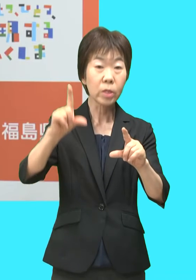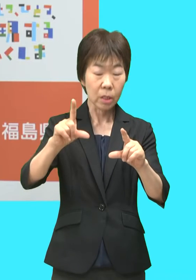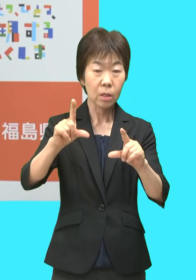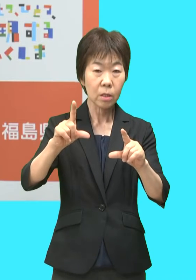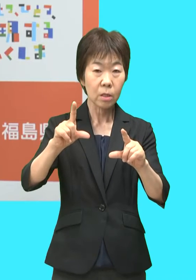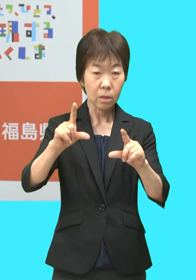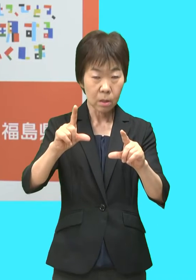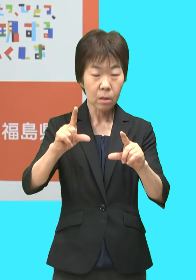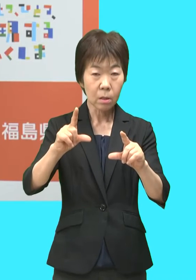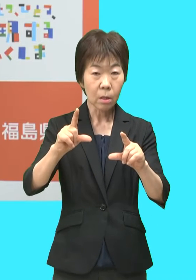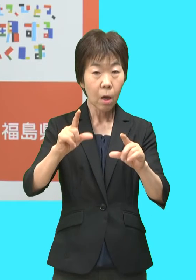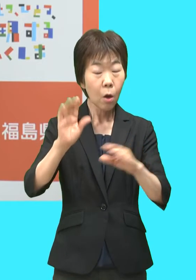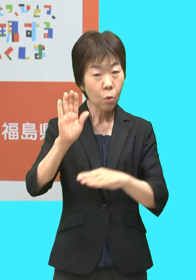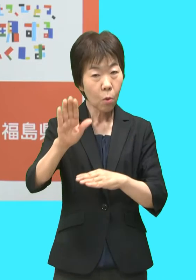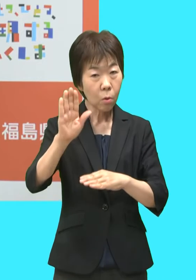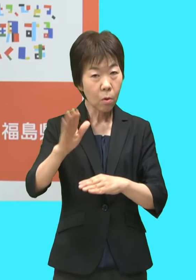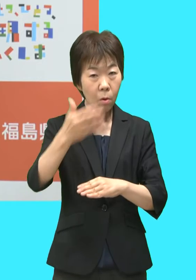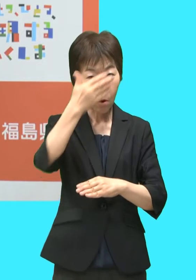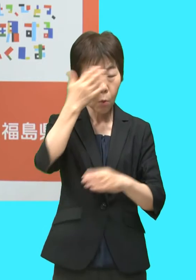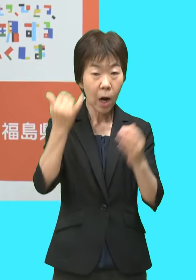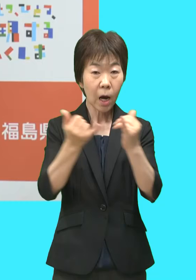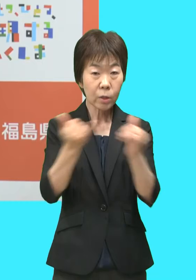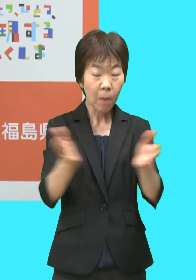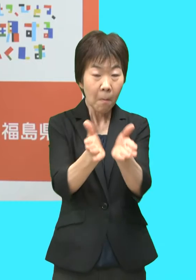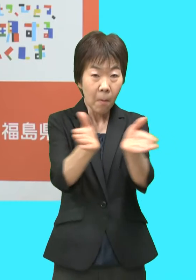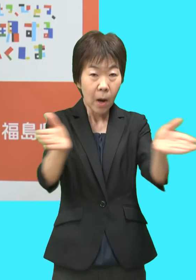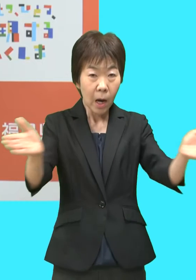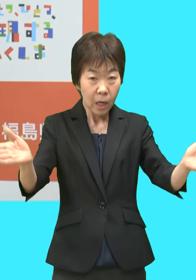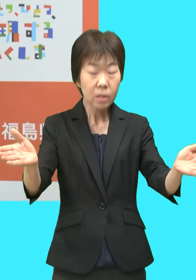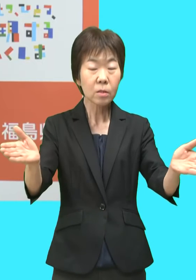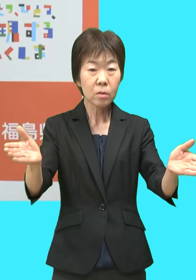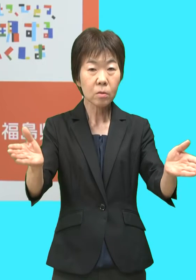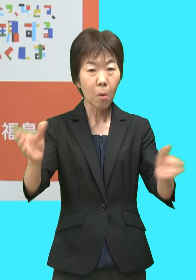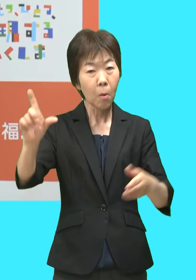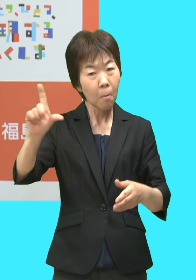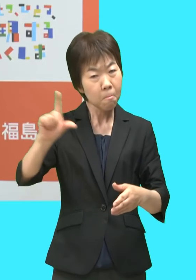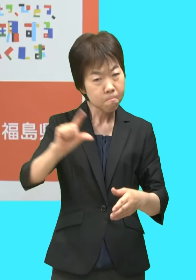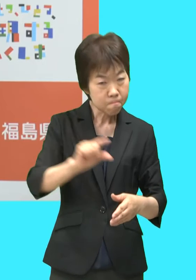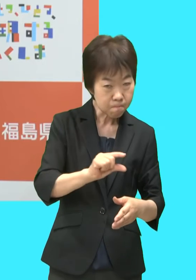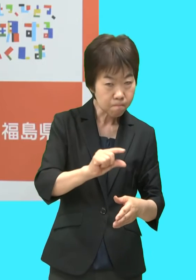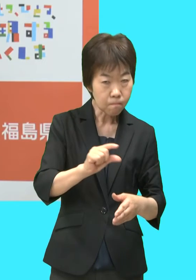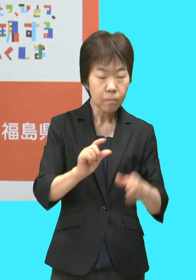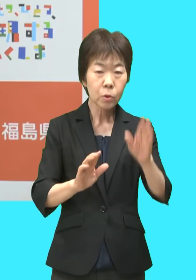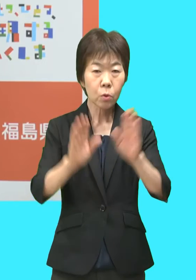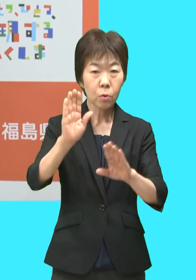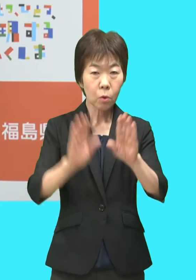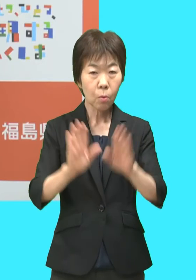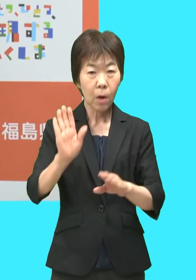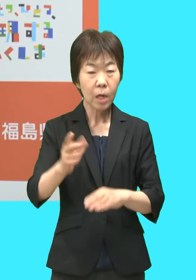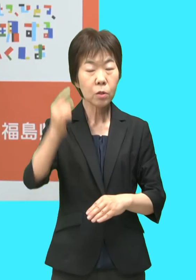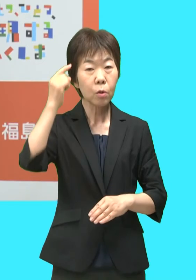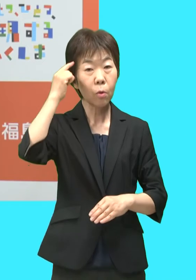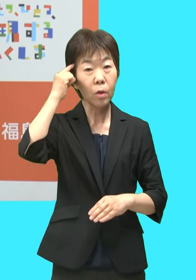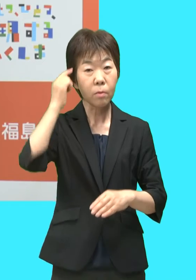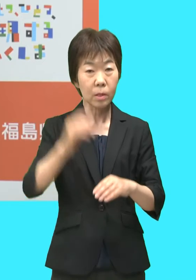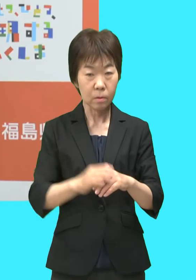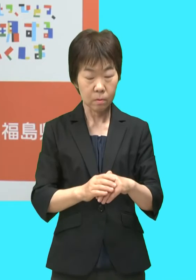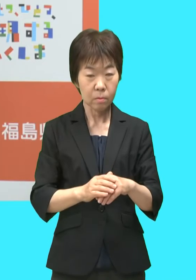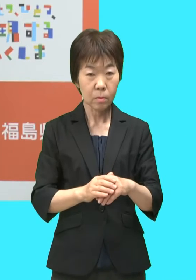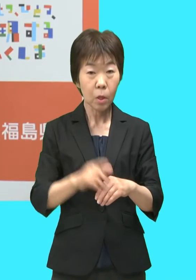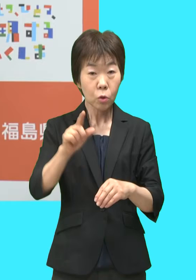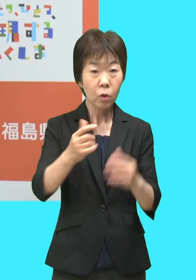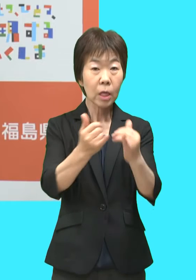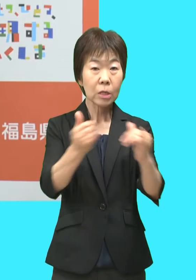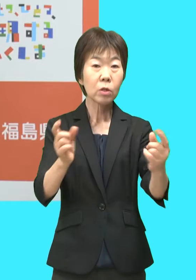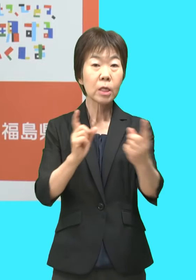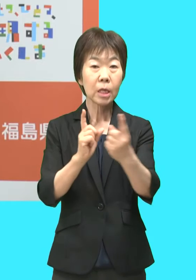ますが、今後世代を広げますと少しそれが低減する傾向も出てくるかと思いますので、そういった方々に